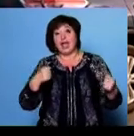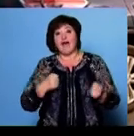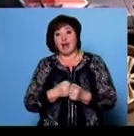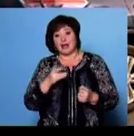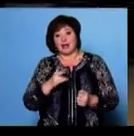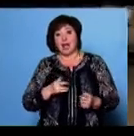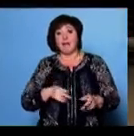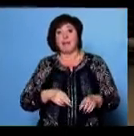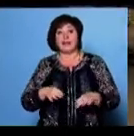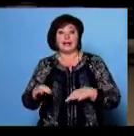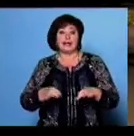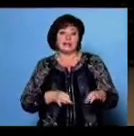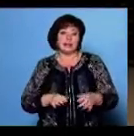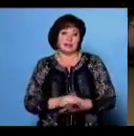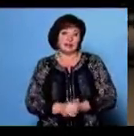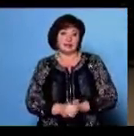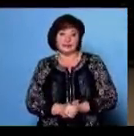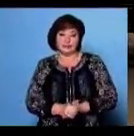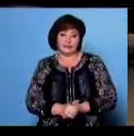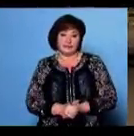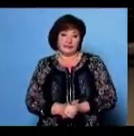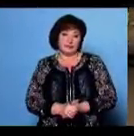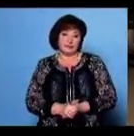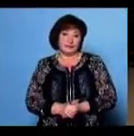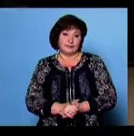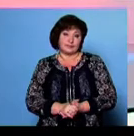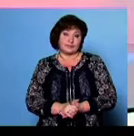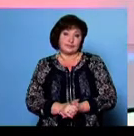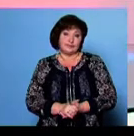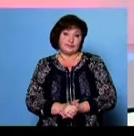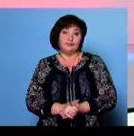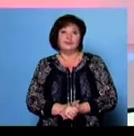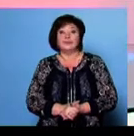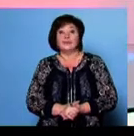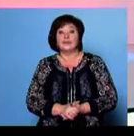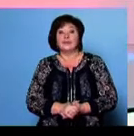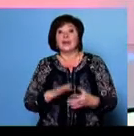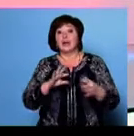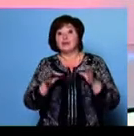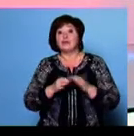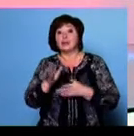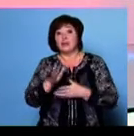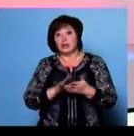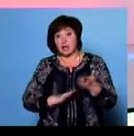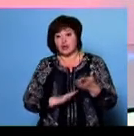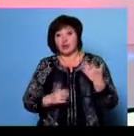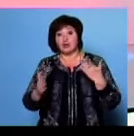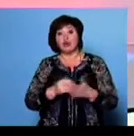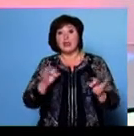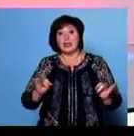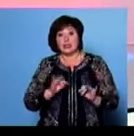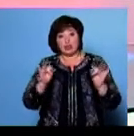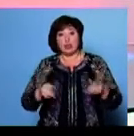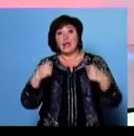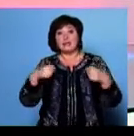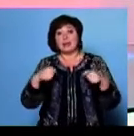переездах. Елена Обуховская, Андрей Бусыгин, телеканал «Моя Удмуртия». В Ижевске продолжение получила история с продажей